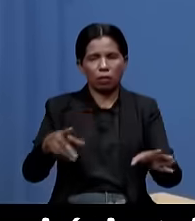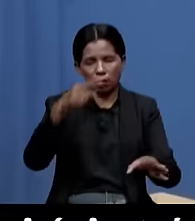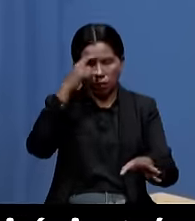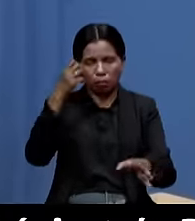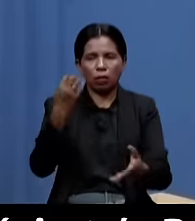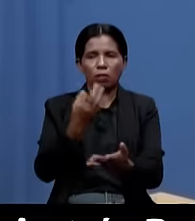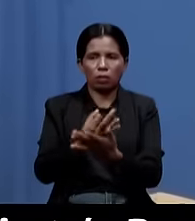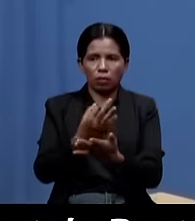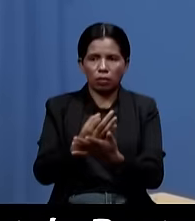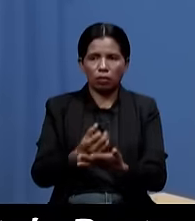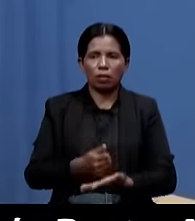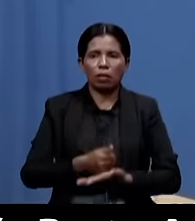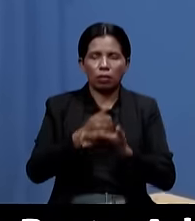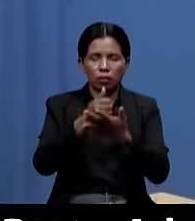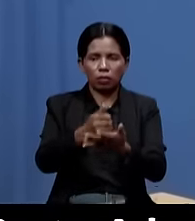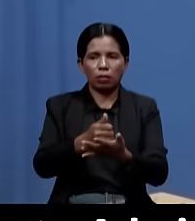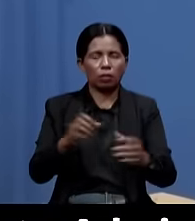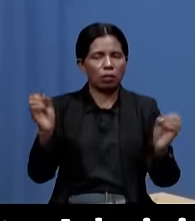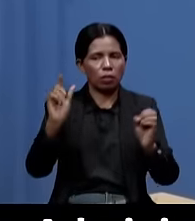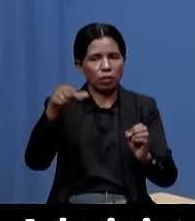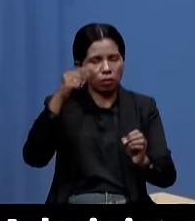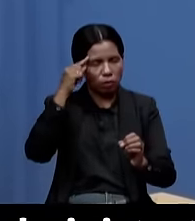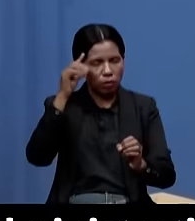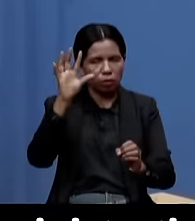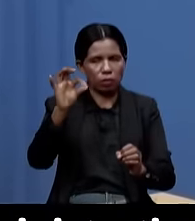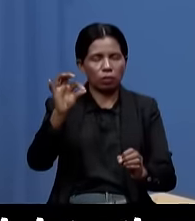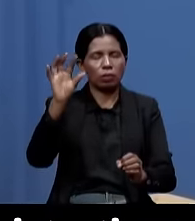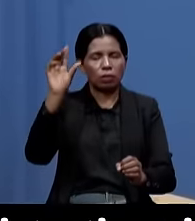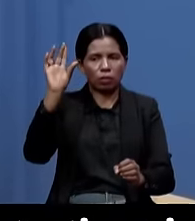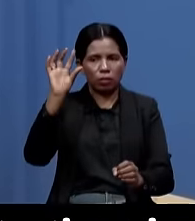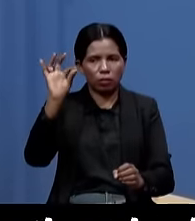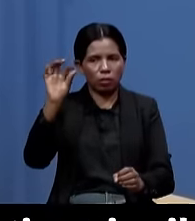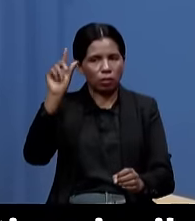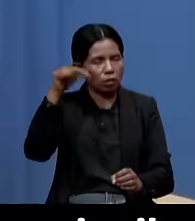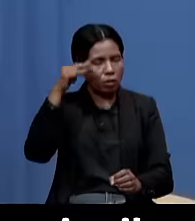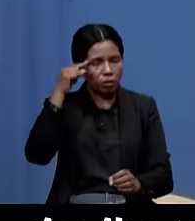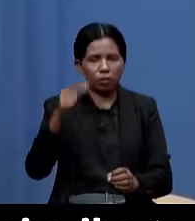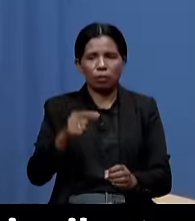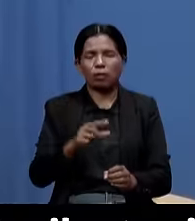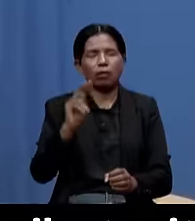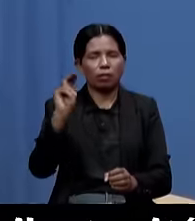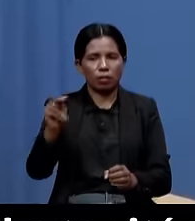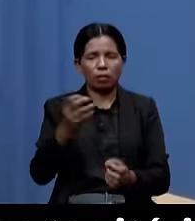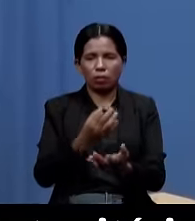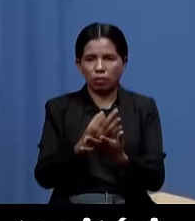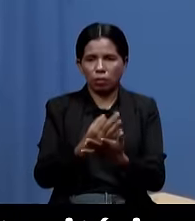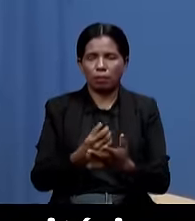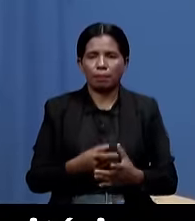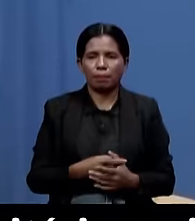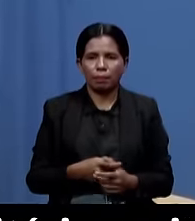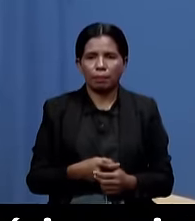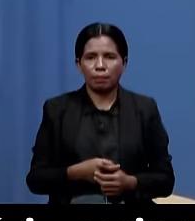ita tu fo atendimento ne laos governo oitavo ga si, nona ga saida ninia